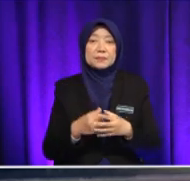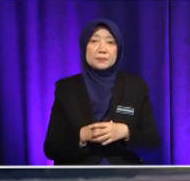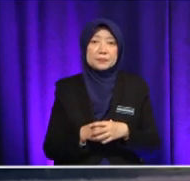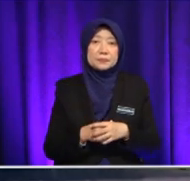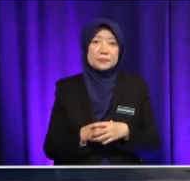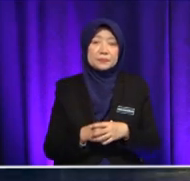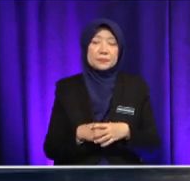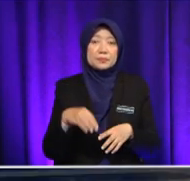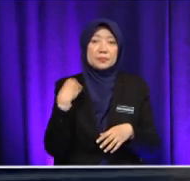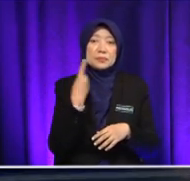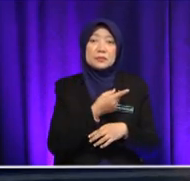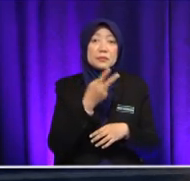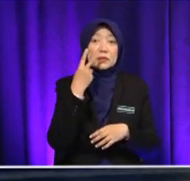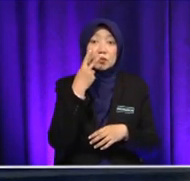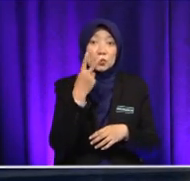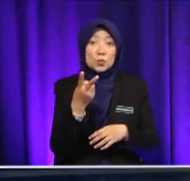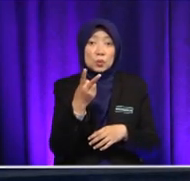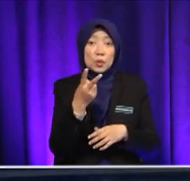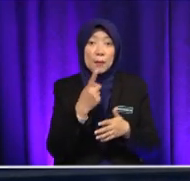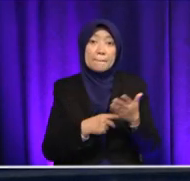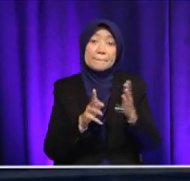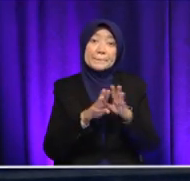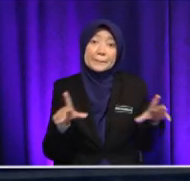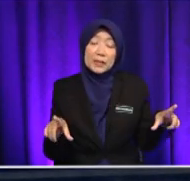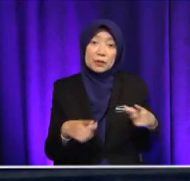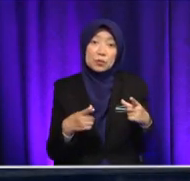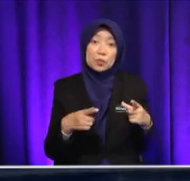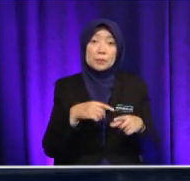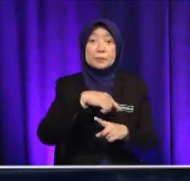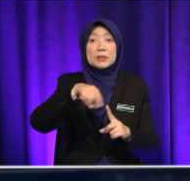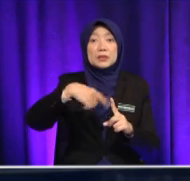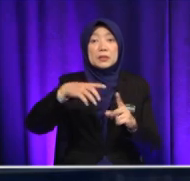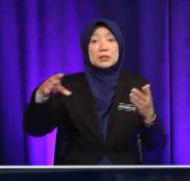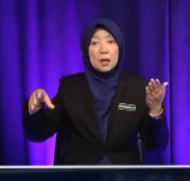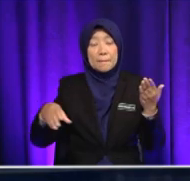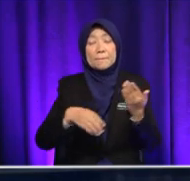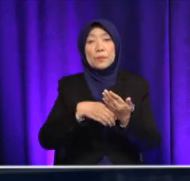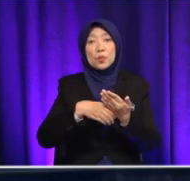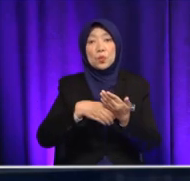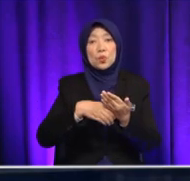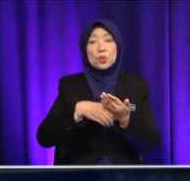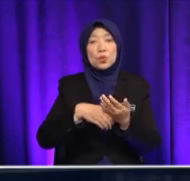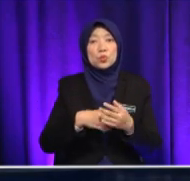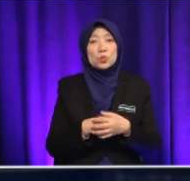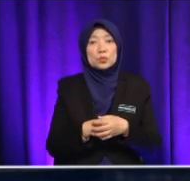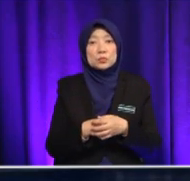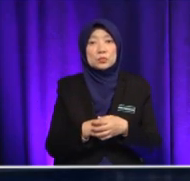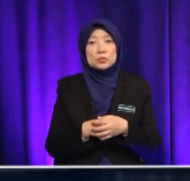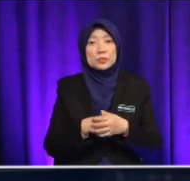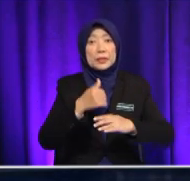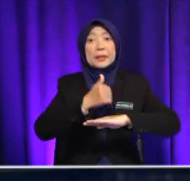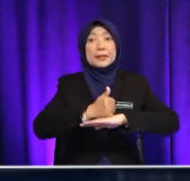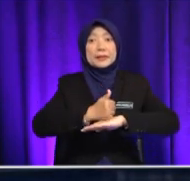So kita tengok apabila kita campurkan asid. So dia menghasilkan